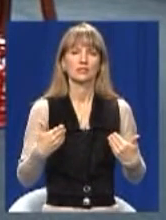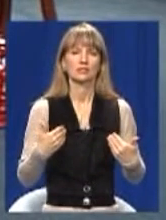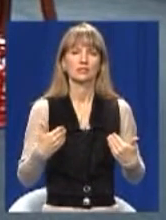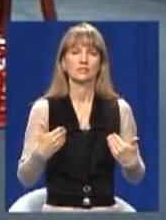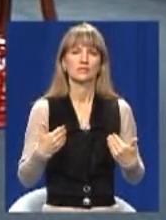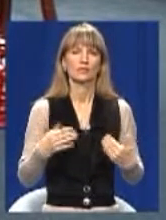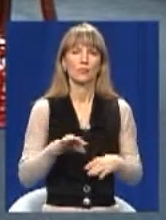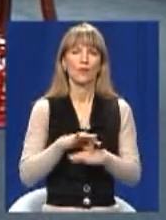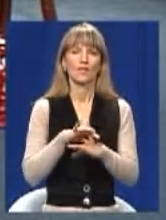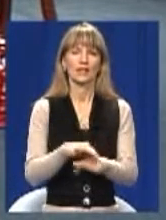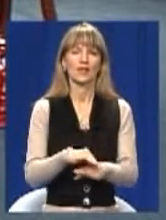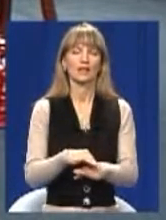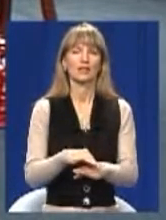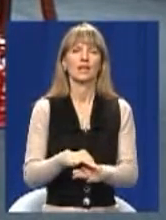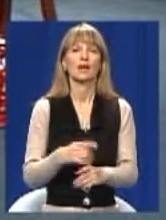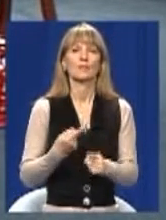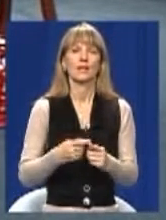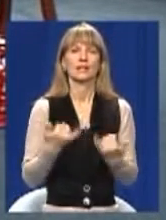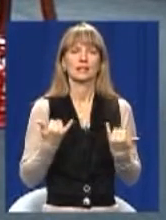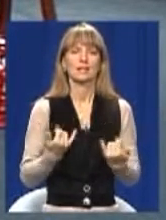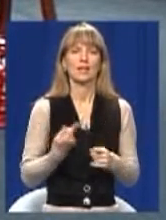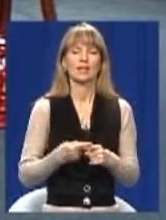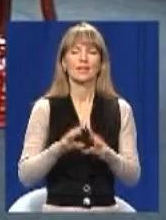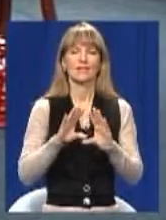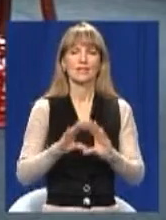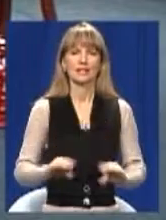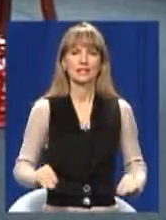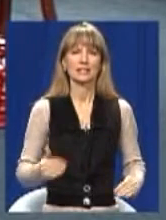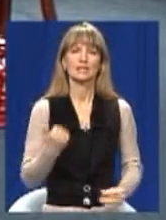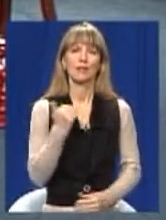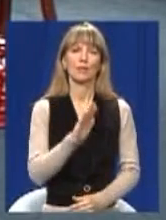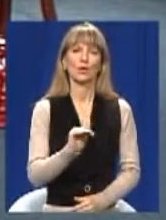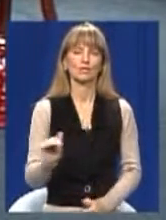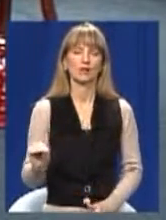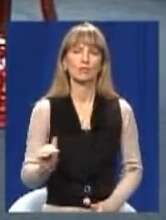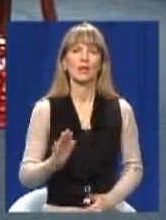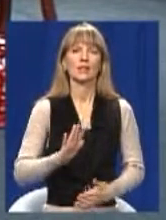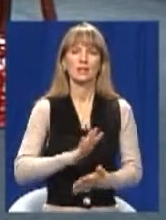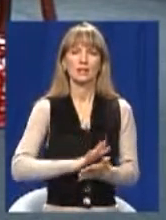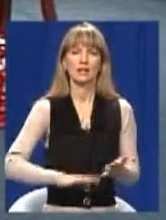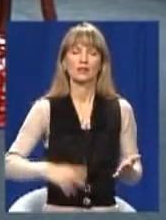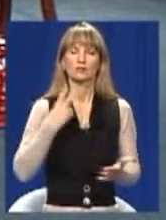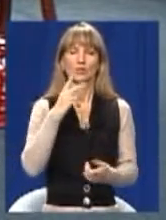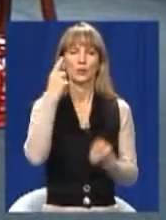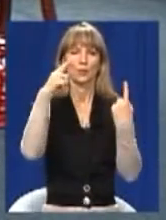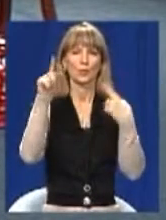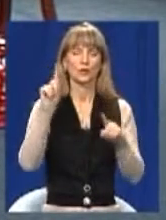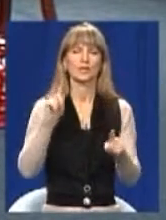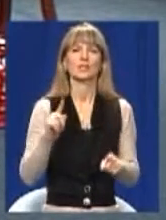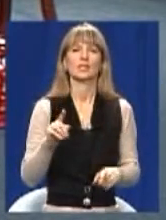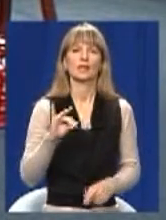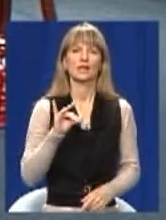корисні манери поведінки. Тож, на сьогодні це все. А ми з вами прощаємося. Далі переглядайте